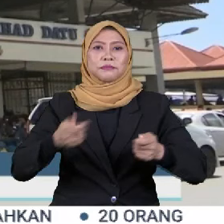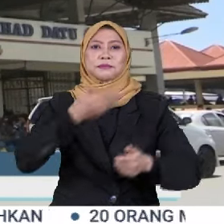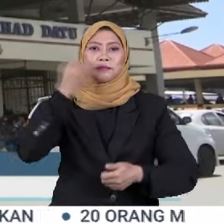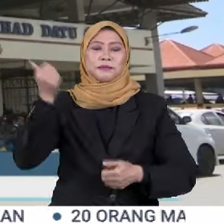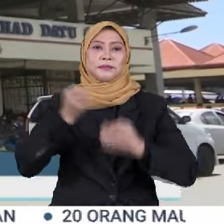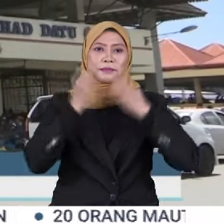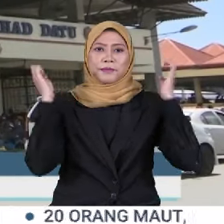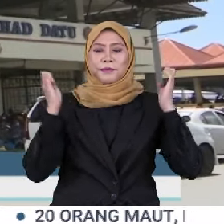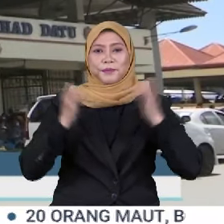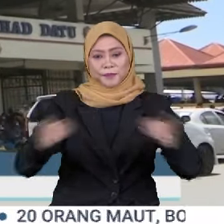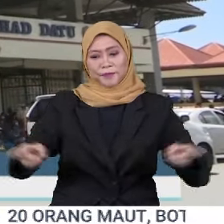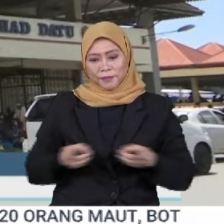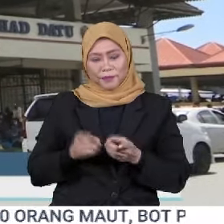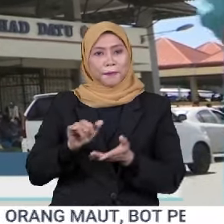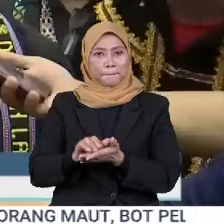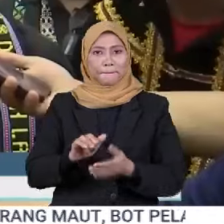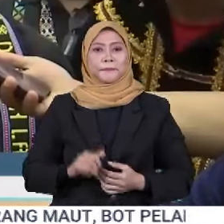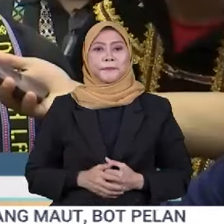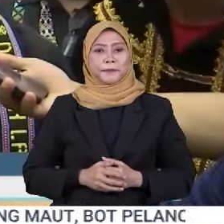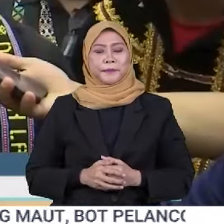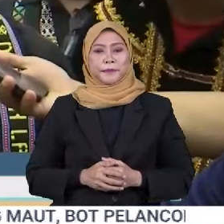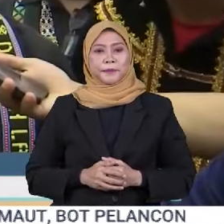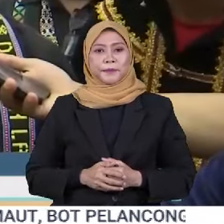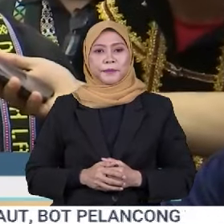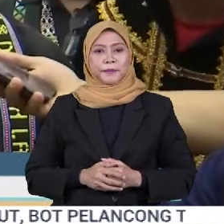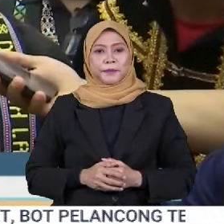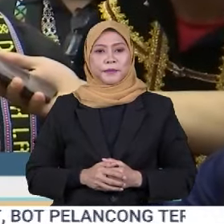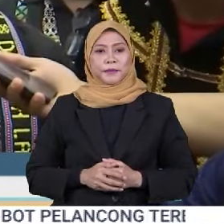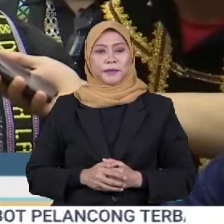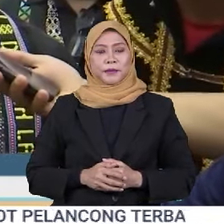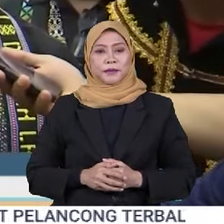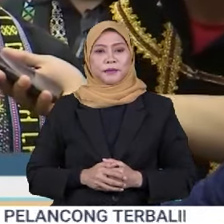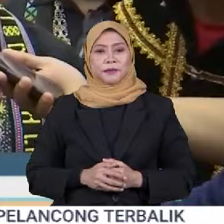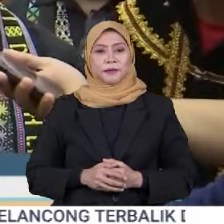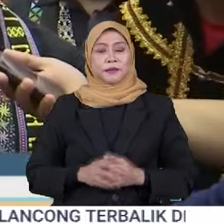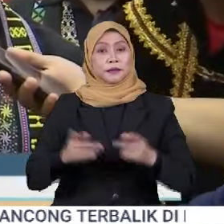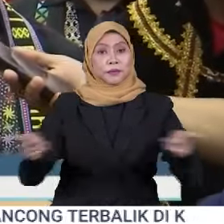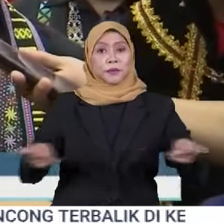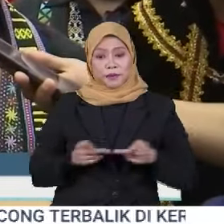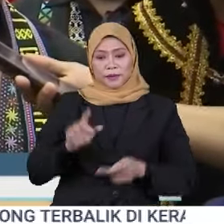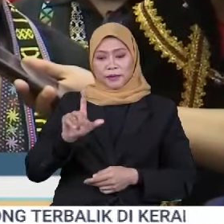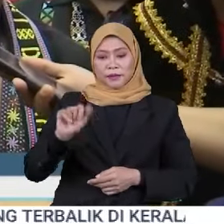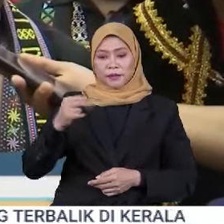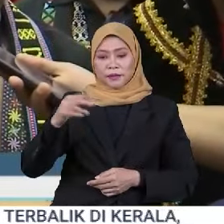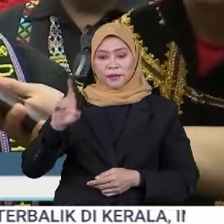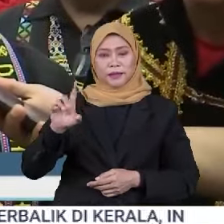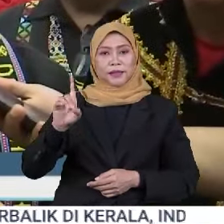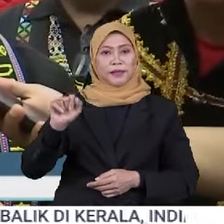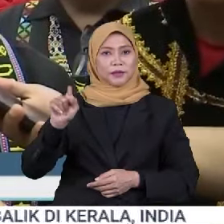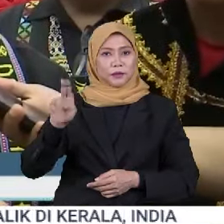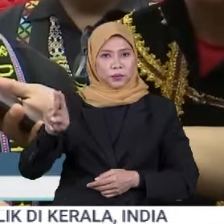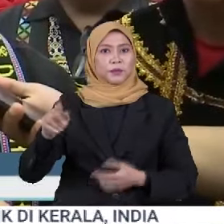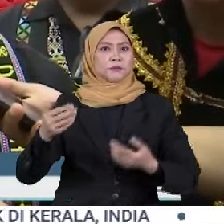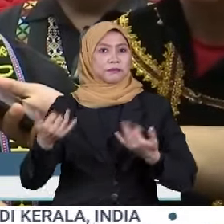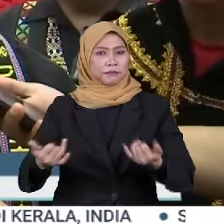pesat daerah berkenaan untuk menjadikan Nahdlatul ini sebagai majelis perbendaraan sudah melebihi jika